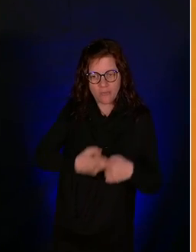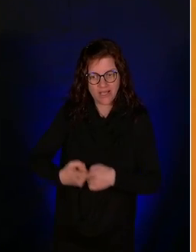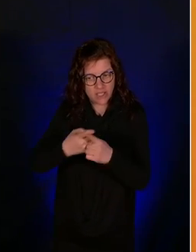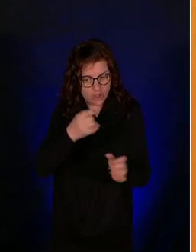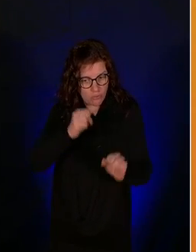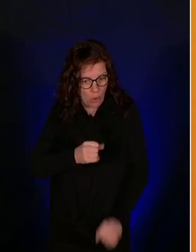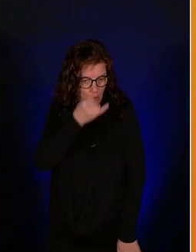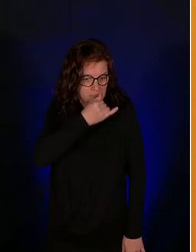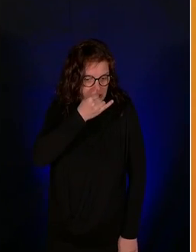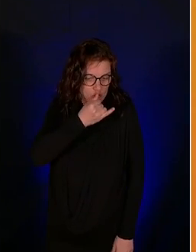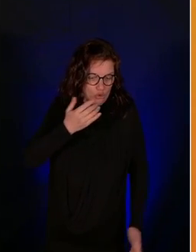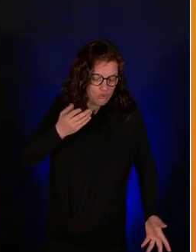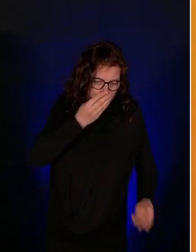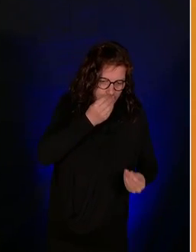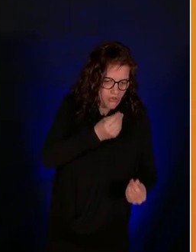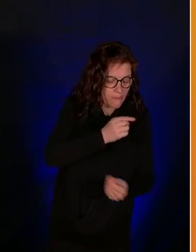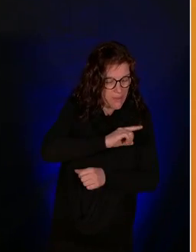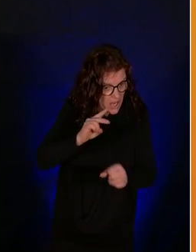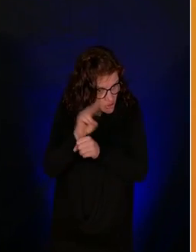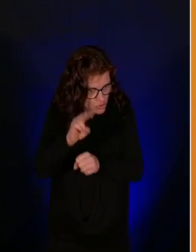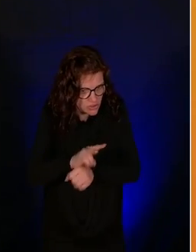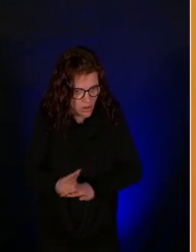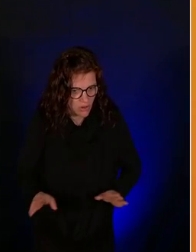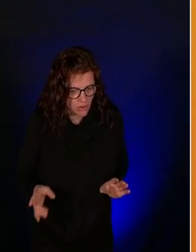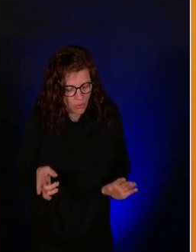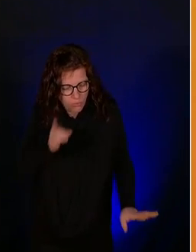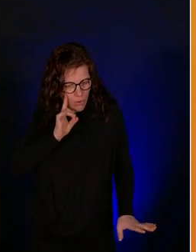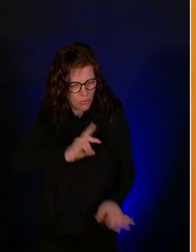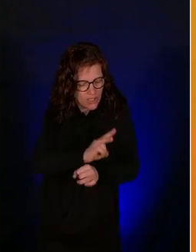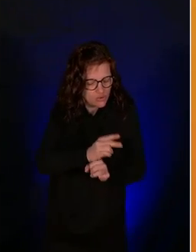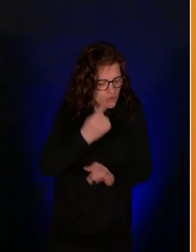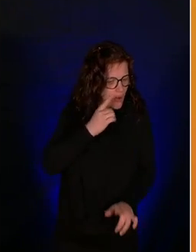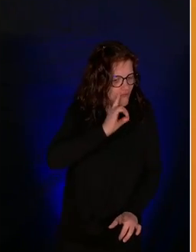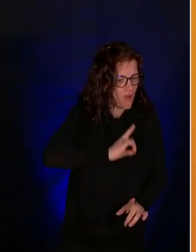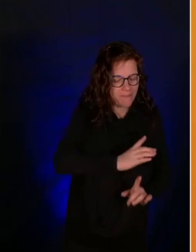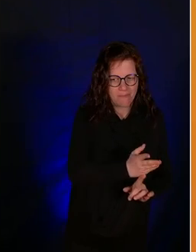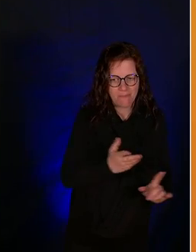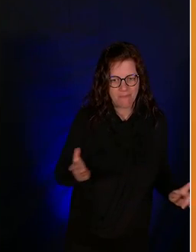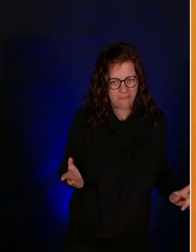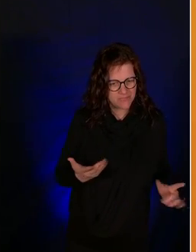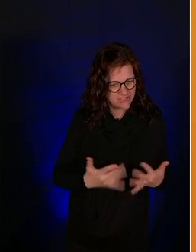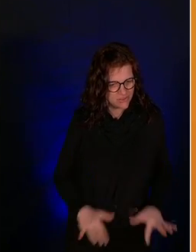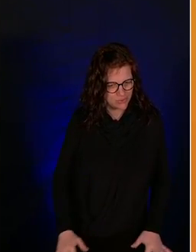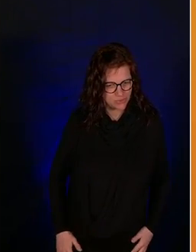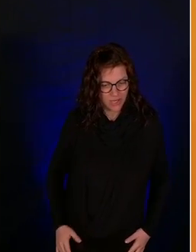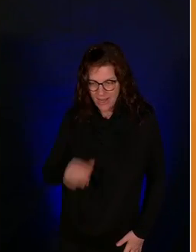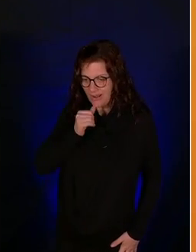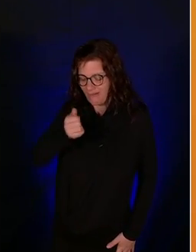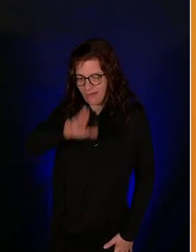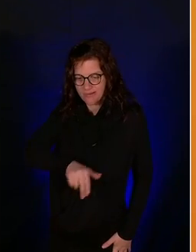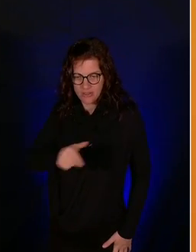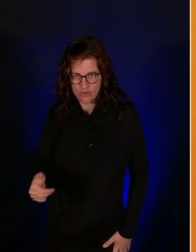pas insultant, ou alors pourquoi serait-ce insultant que pour les femmes ? Rien n'est naturel, mes camarades, surtout